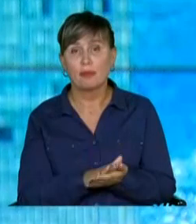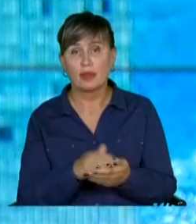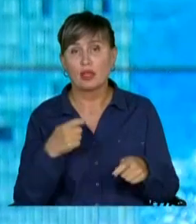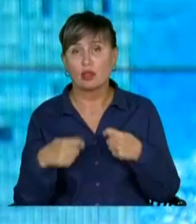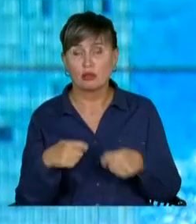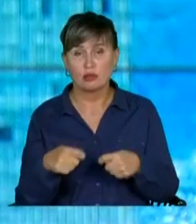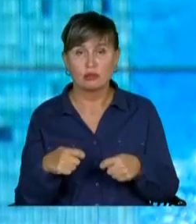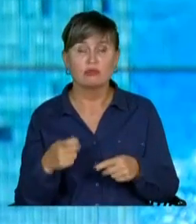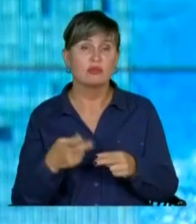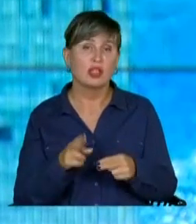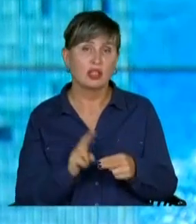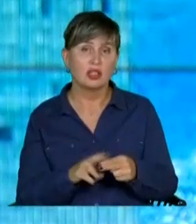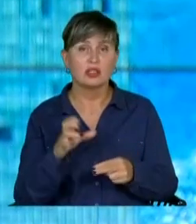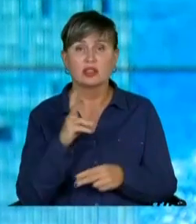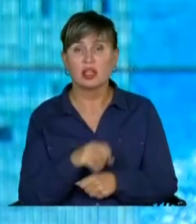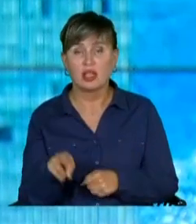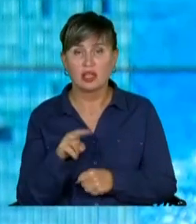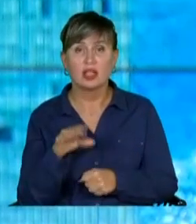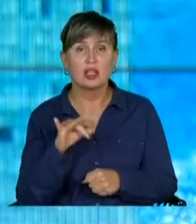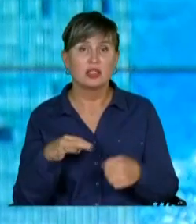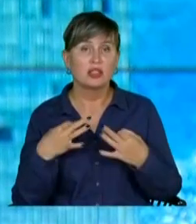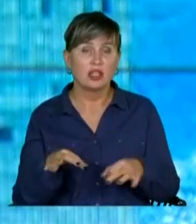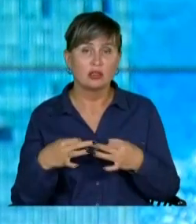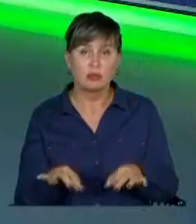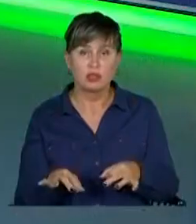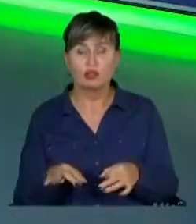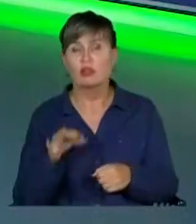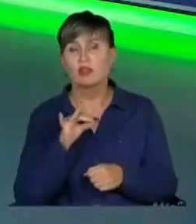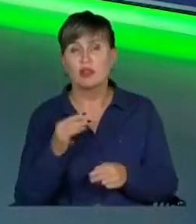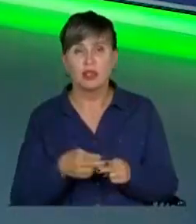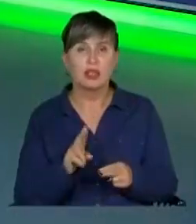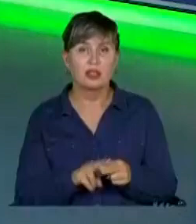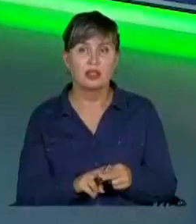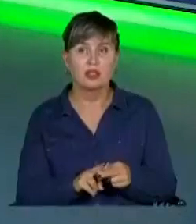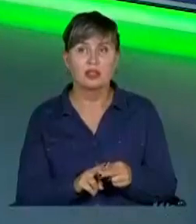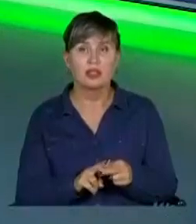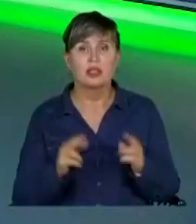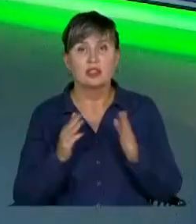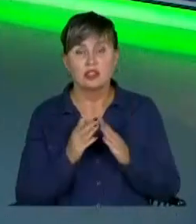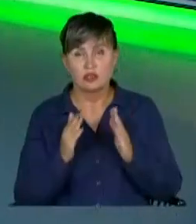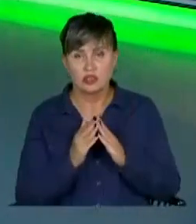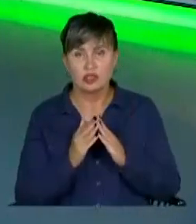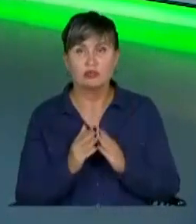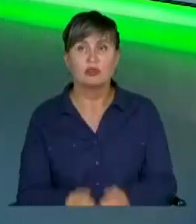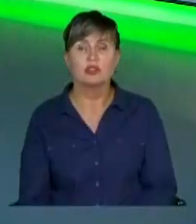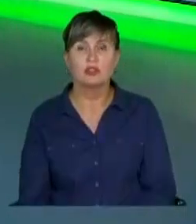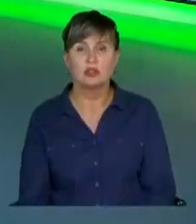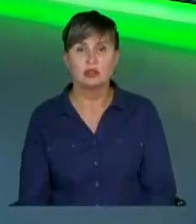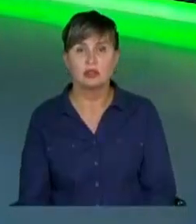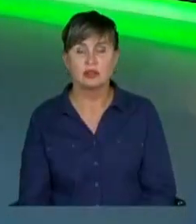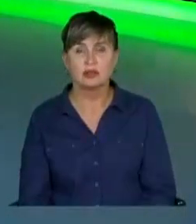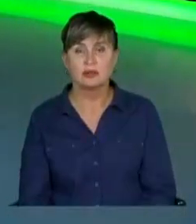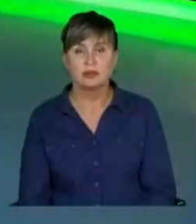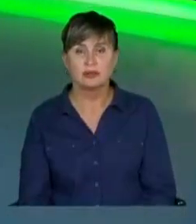торговля, это склады и транспортировка, это недвижимость,